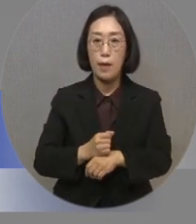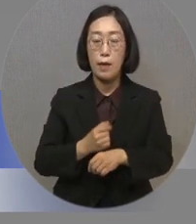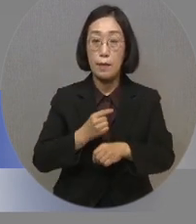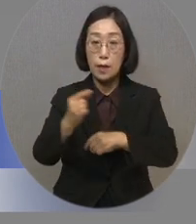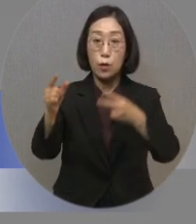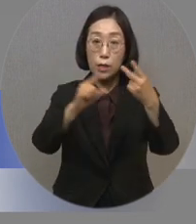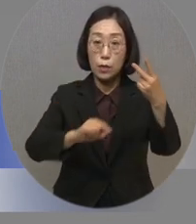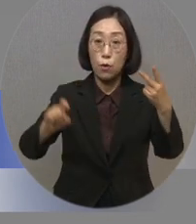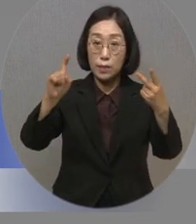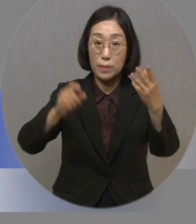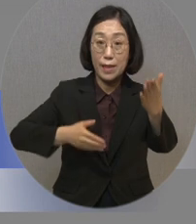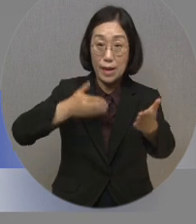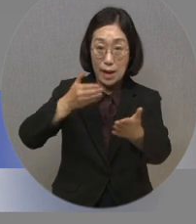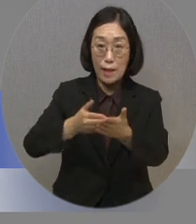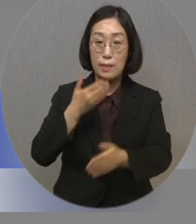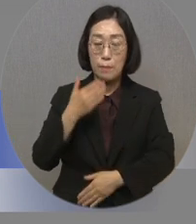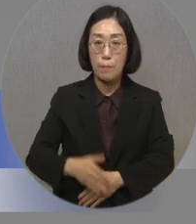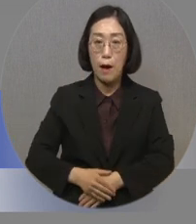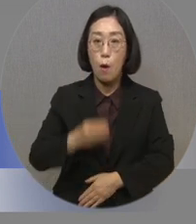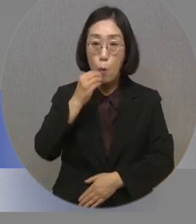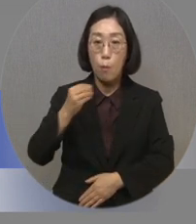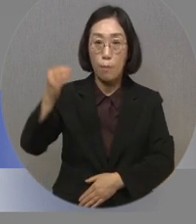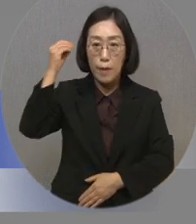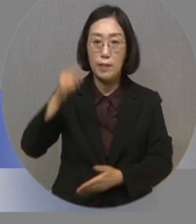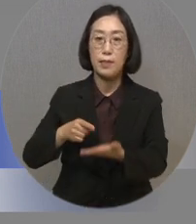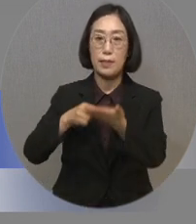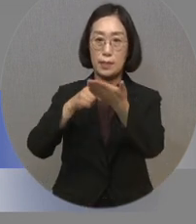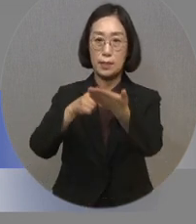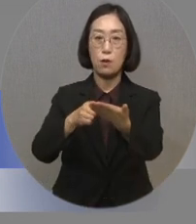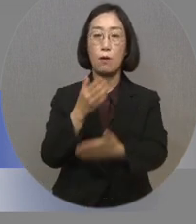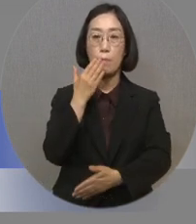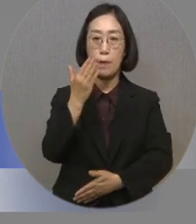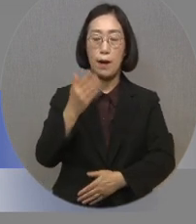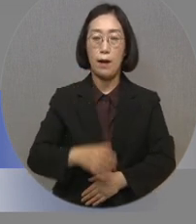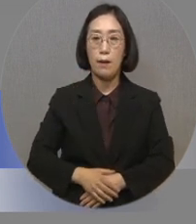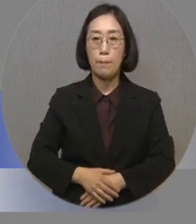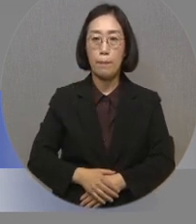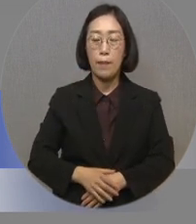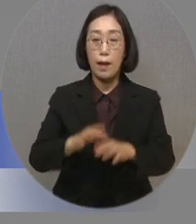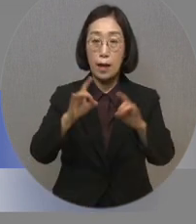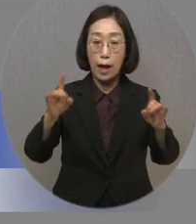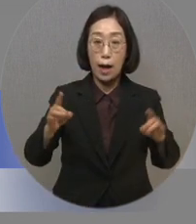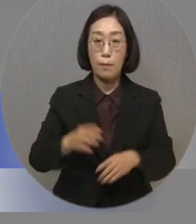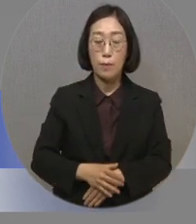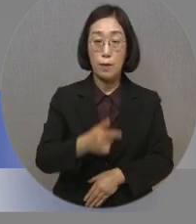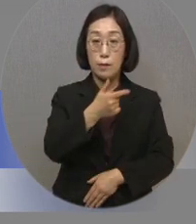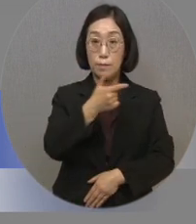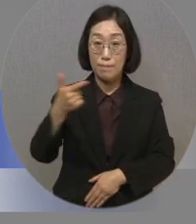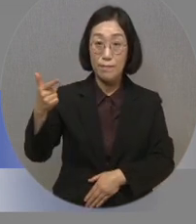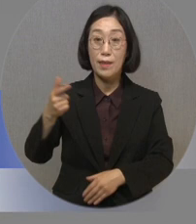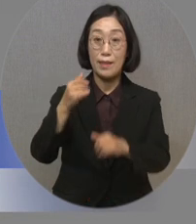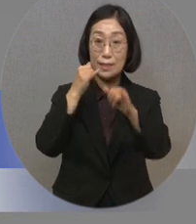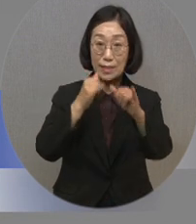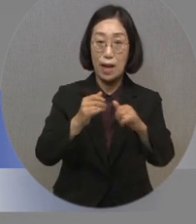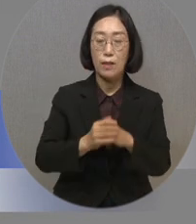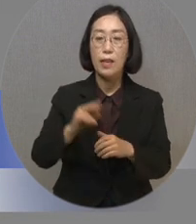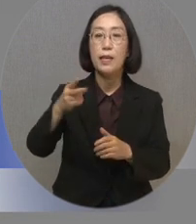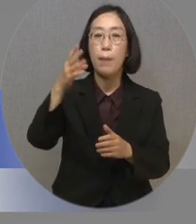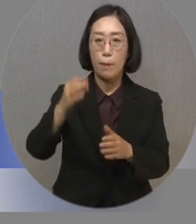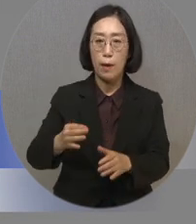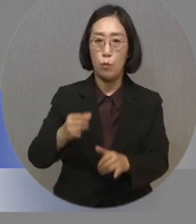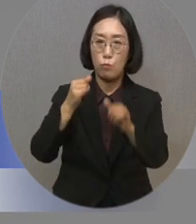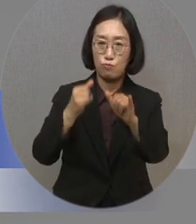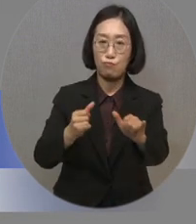10일까지며 스프링샤인 홈페이지를 통해 접수를 받습니다 각 부문 대상 수상자는 200만 원의